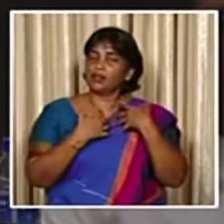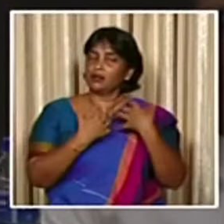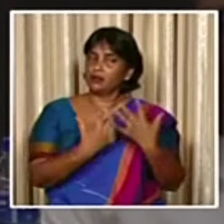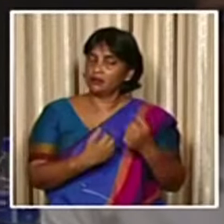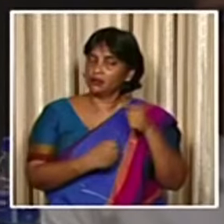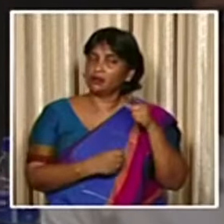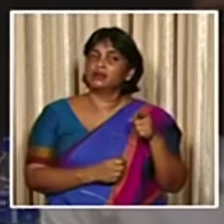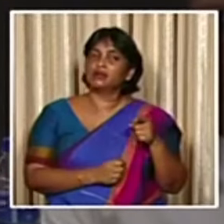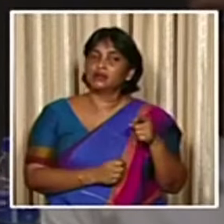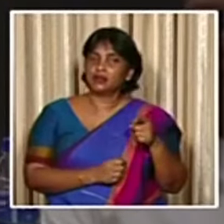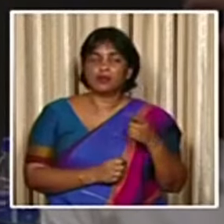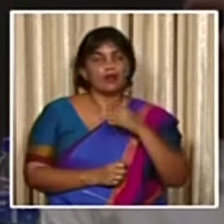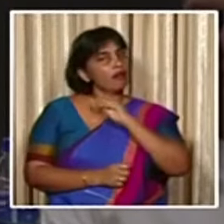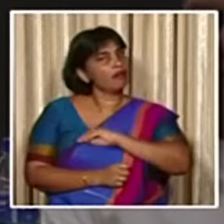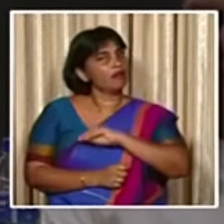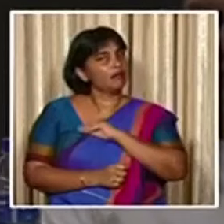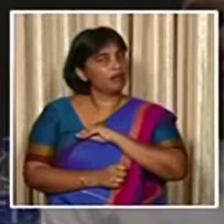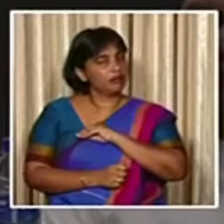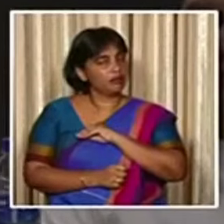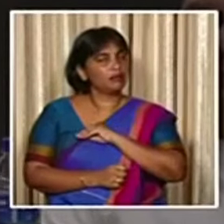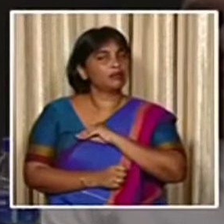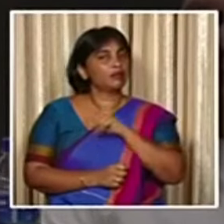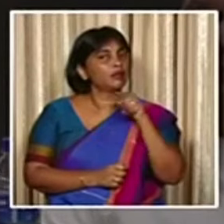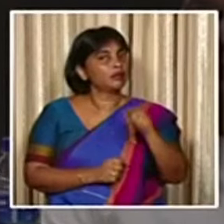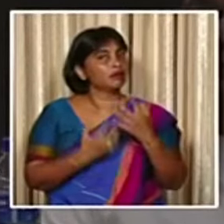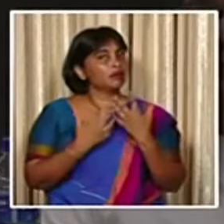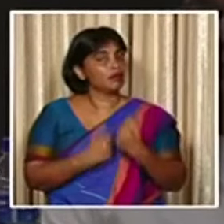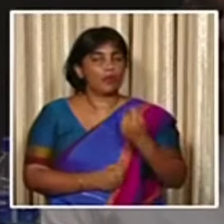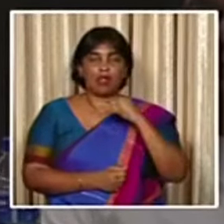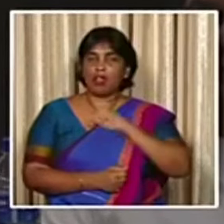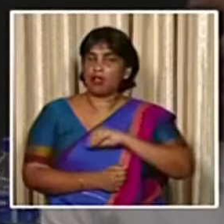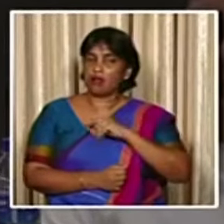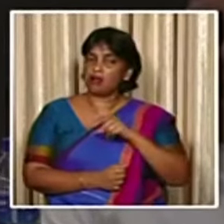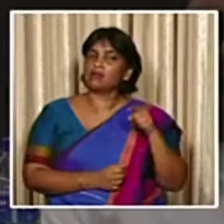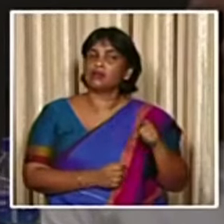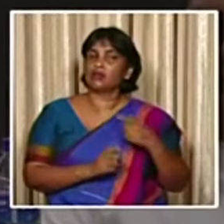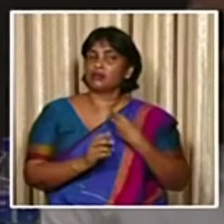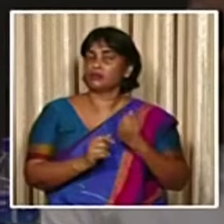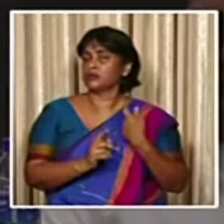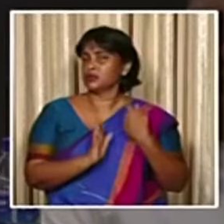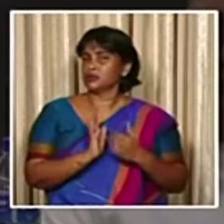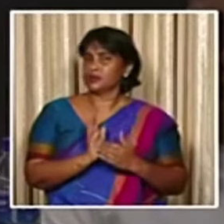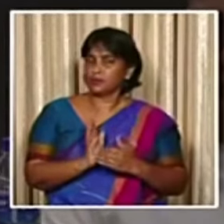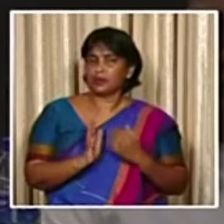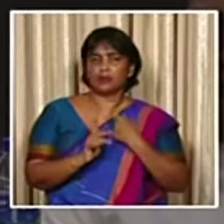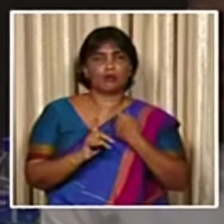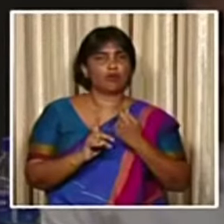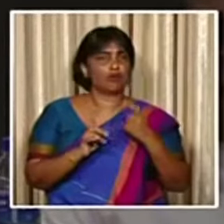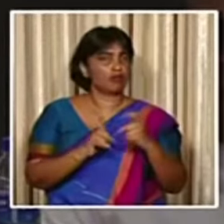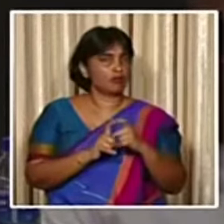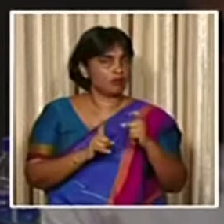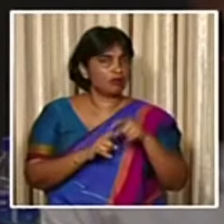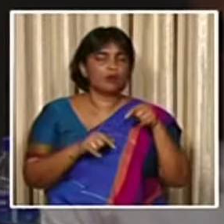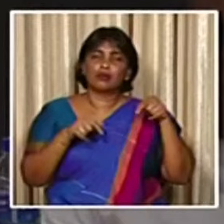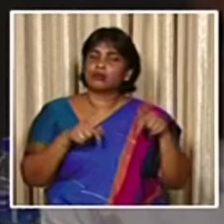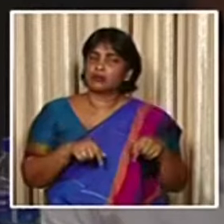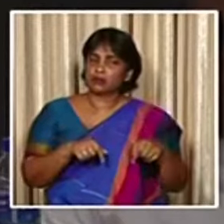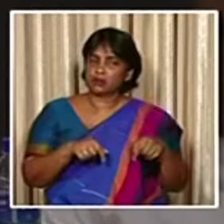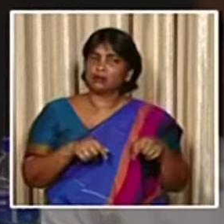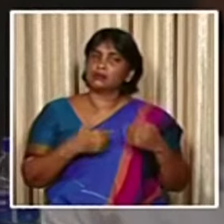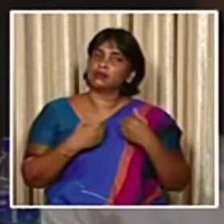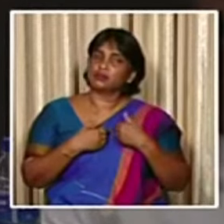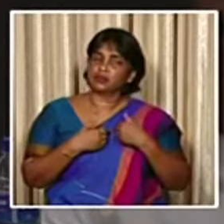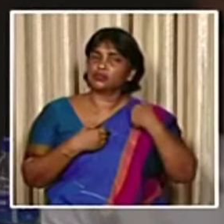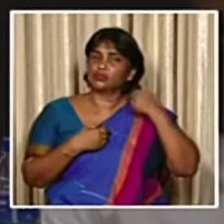ලබන ප්‍රතිලාභ, මේකෙන් ලබන ලාභය කෝටි ප්‍රකෝටි ගණනාවක් ඩොලර්. අද